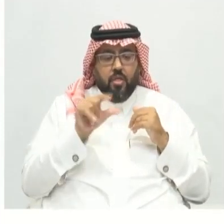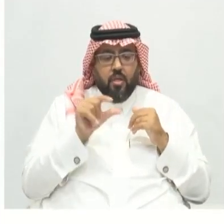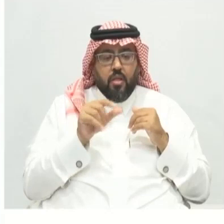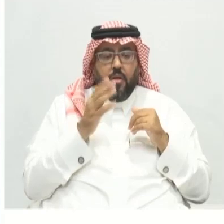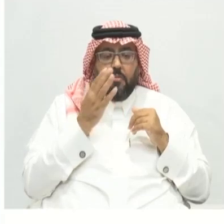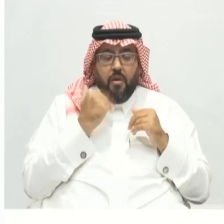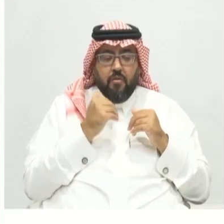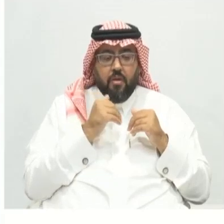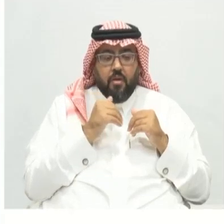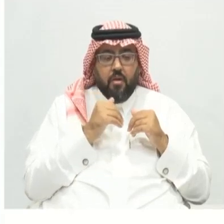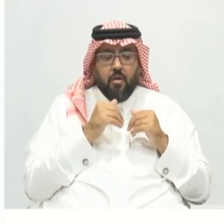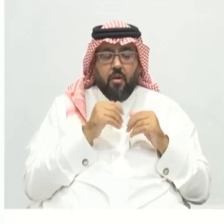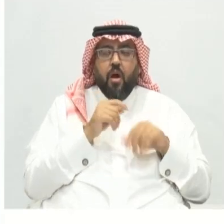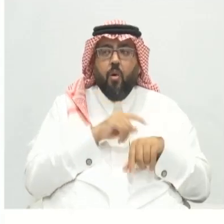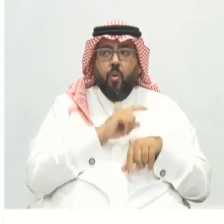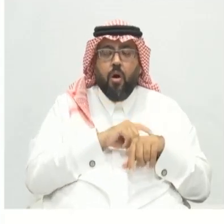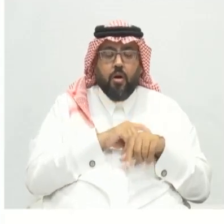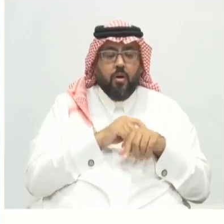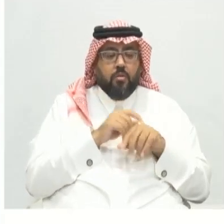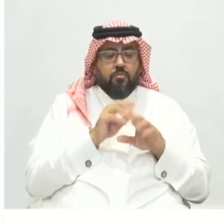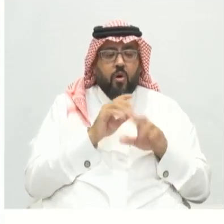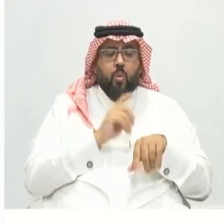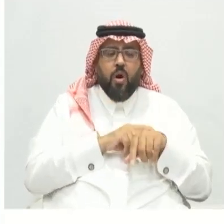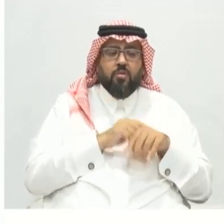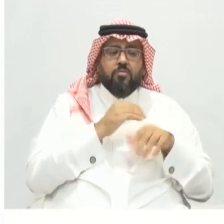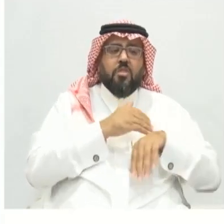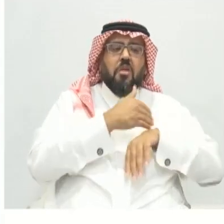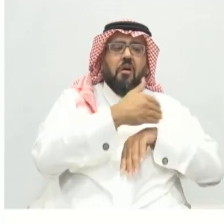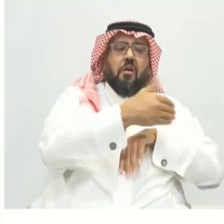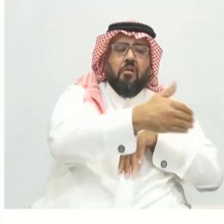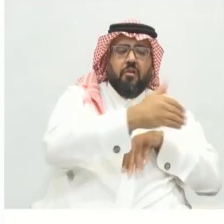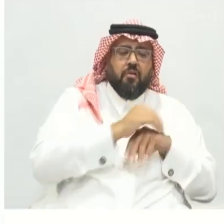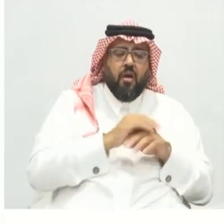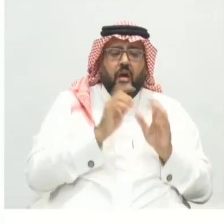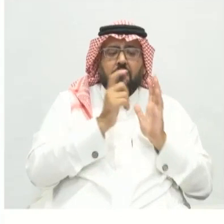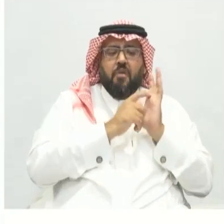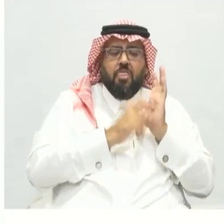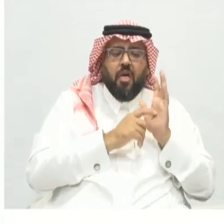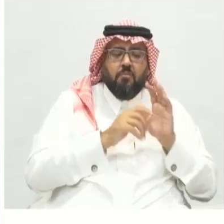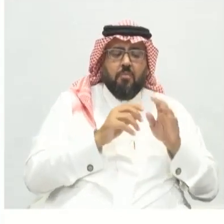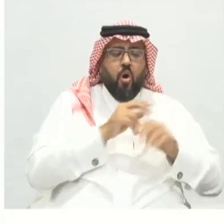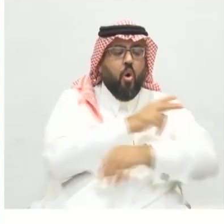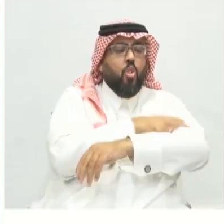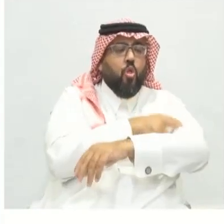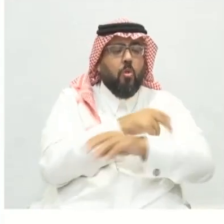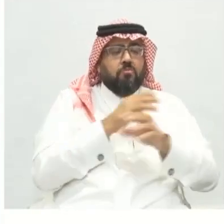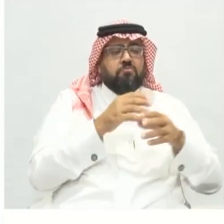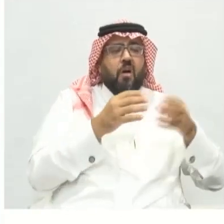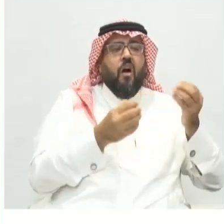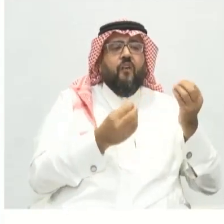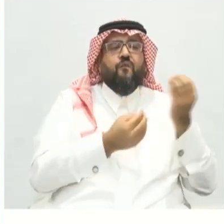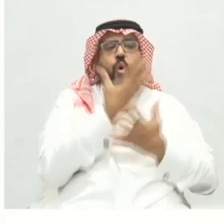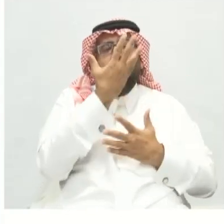نهائي لمشروع لن يستطيع تسليم المشروع في الوقت المحدد عدم انضباط فريق العمل زياده